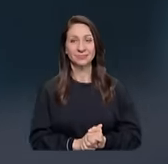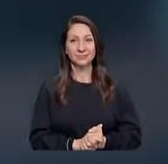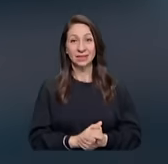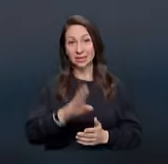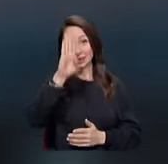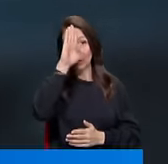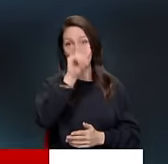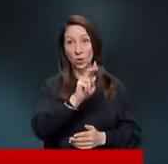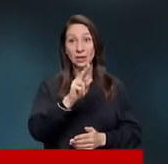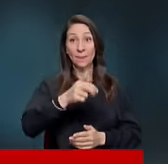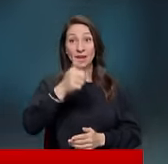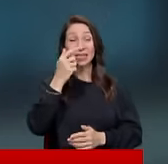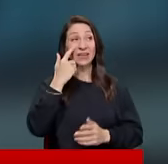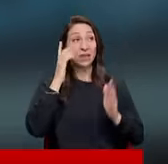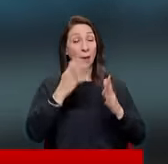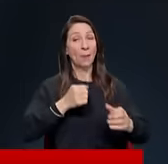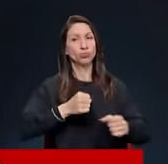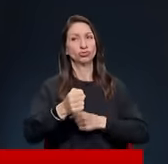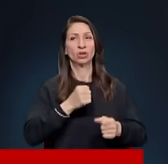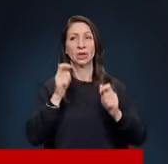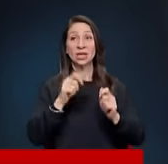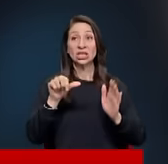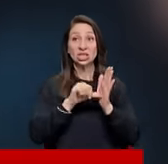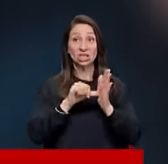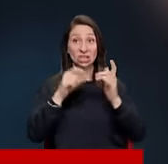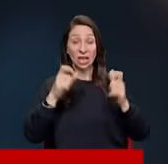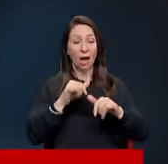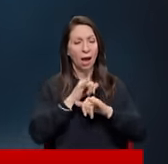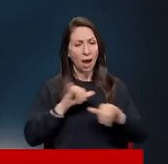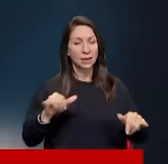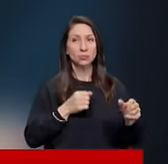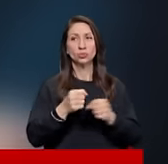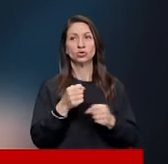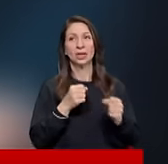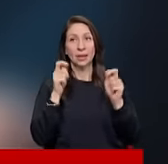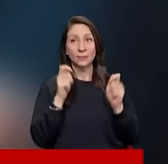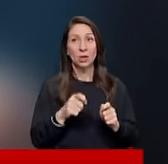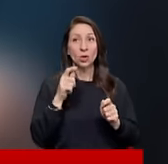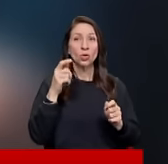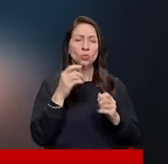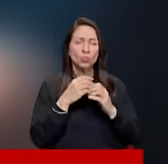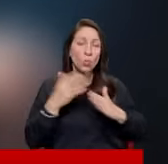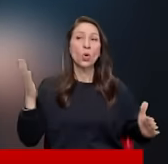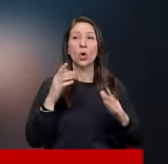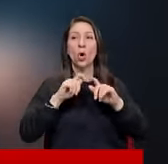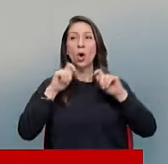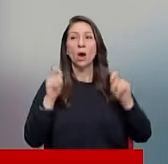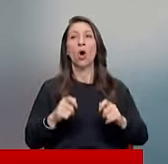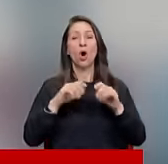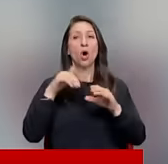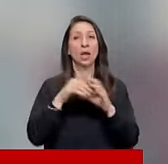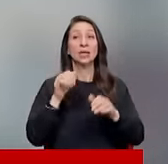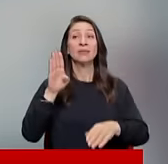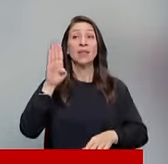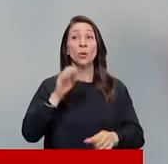İstanbul'da 17 bakana ve devlete rağmen mücadele ettik. Şişli'de aynı şekilde mücadele ettik. Rekor oyla aldık, rekor oyla kazandık.